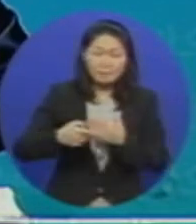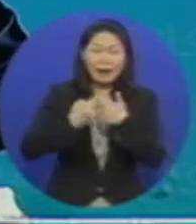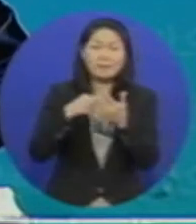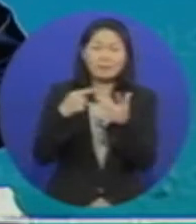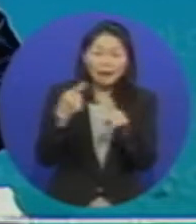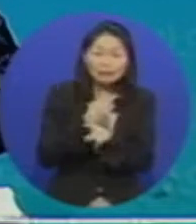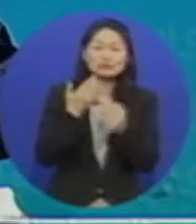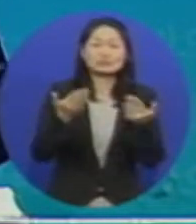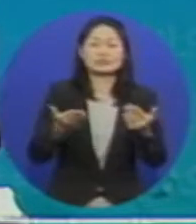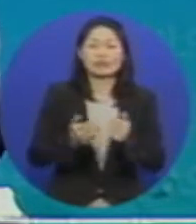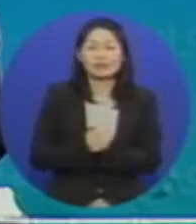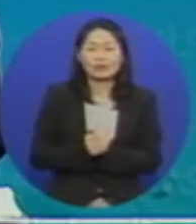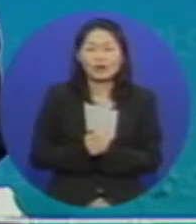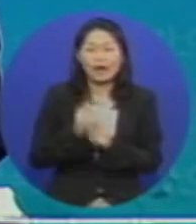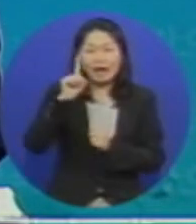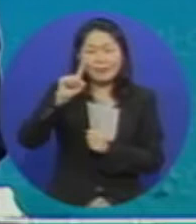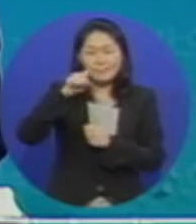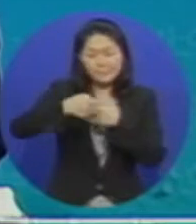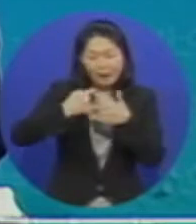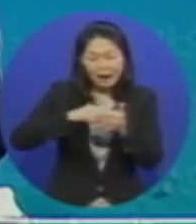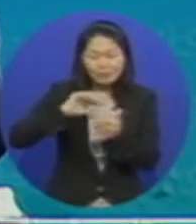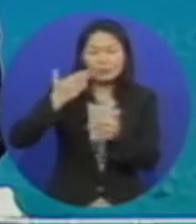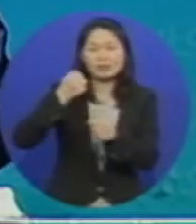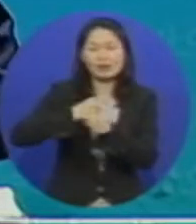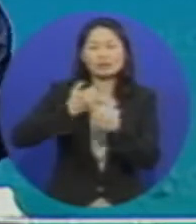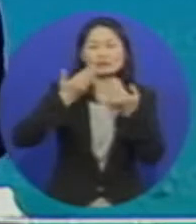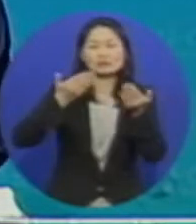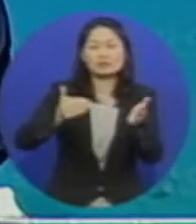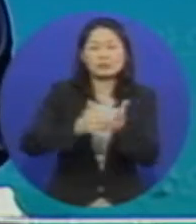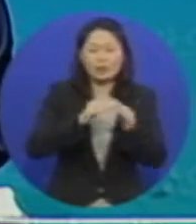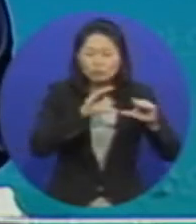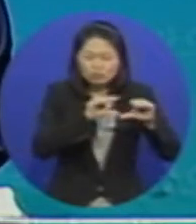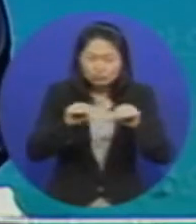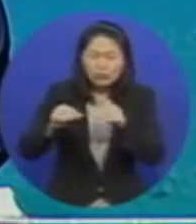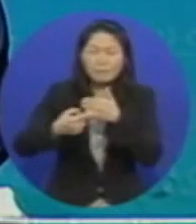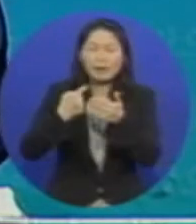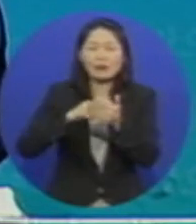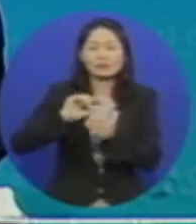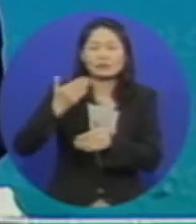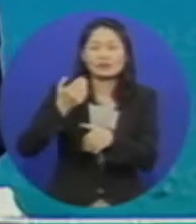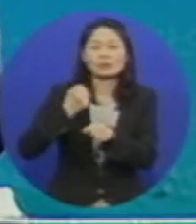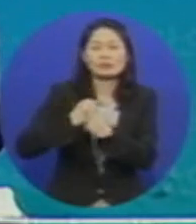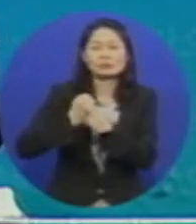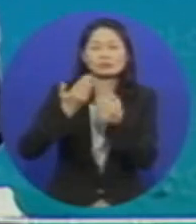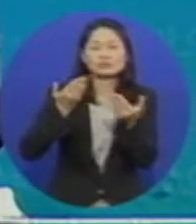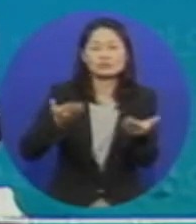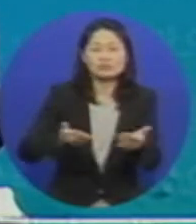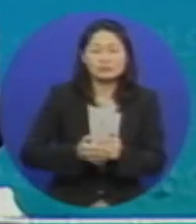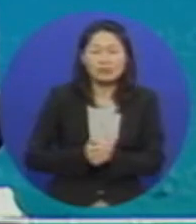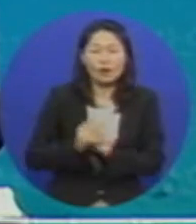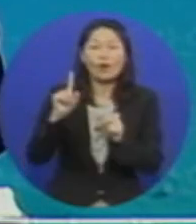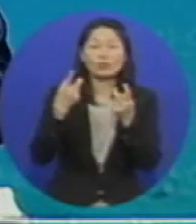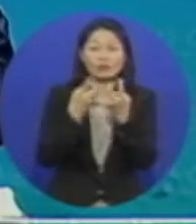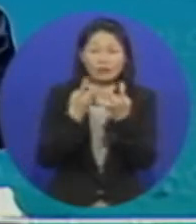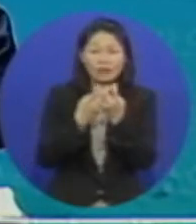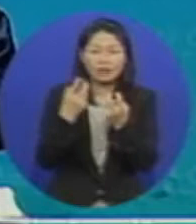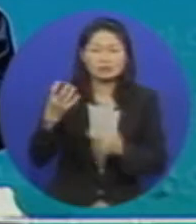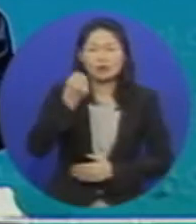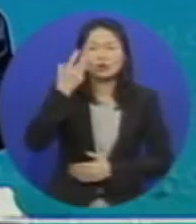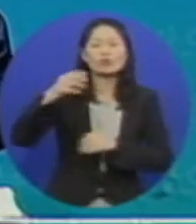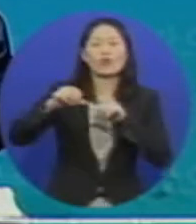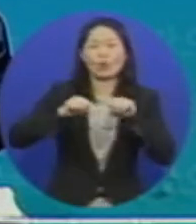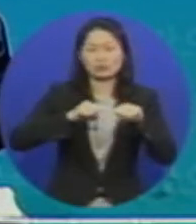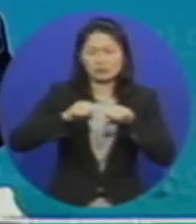주신 되요 1 마음이 되게 해 주시는데요 부드러운 마음이 되게 해주신 되요 어떻게 해요 성령의